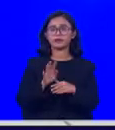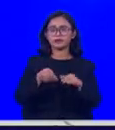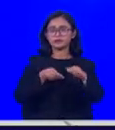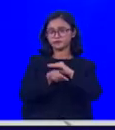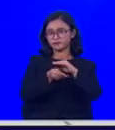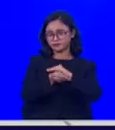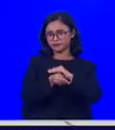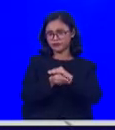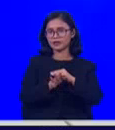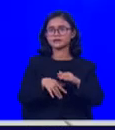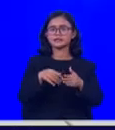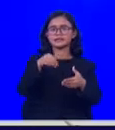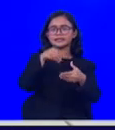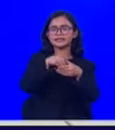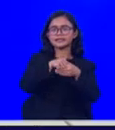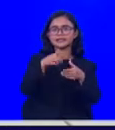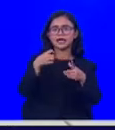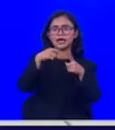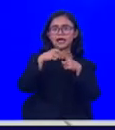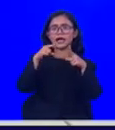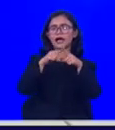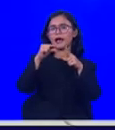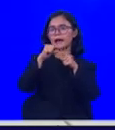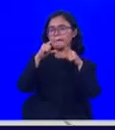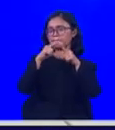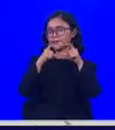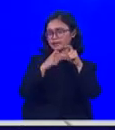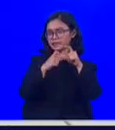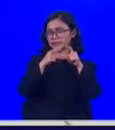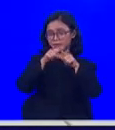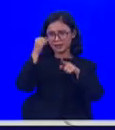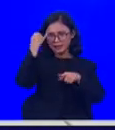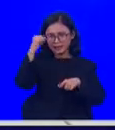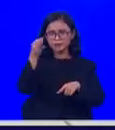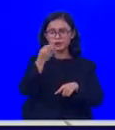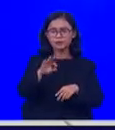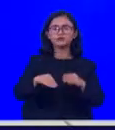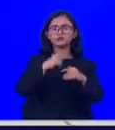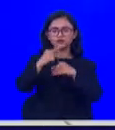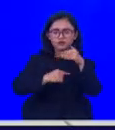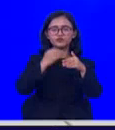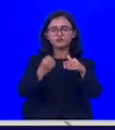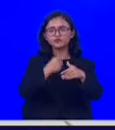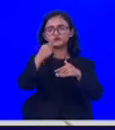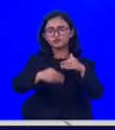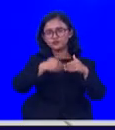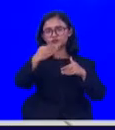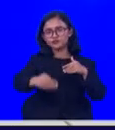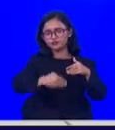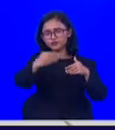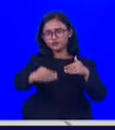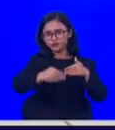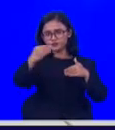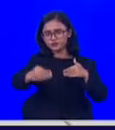pembungkusnya, lalu diisilah dengan kapas. Nah, tapi tentunya inovasi demi inovasi terus dikembangkan sehingga adanya popok